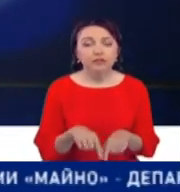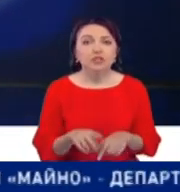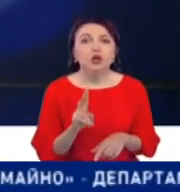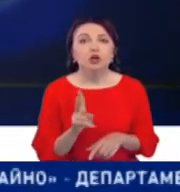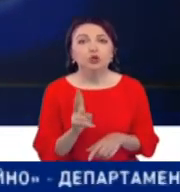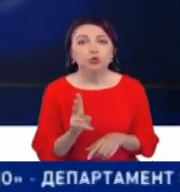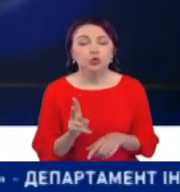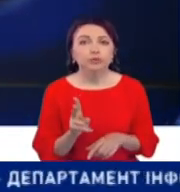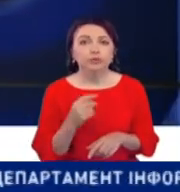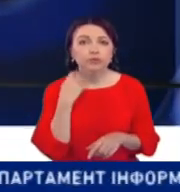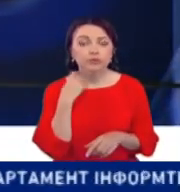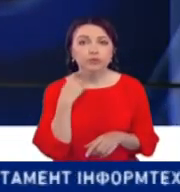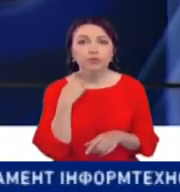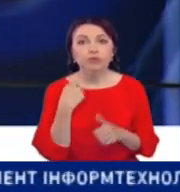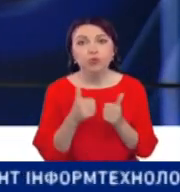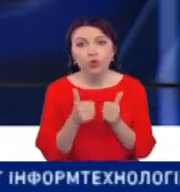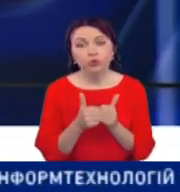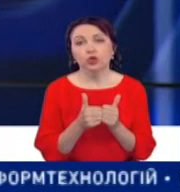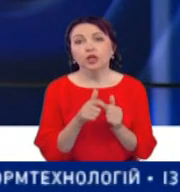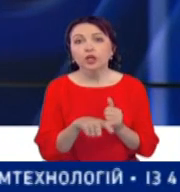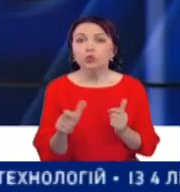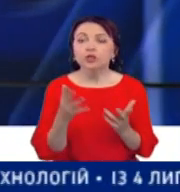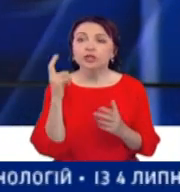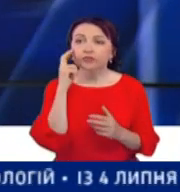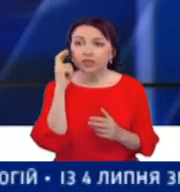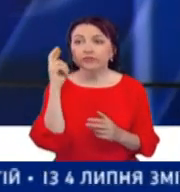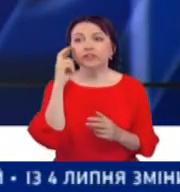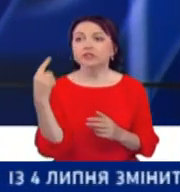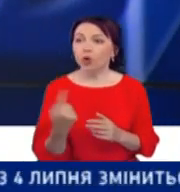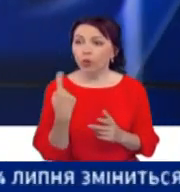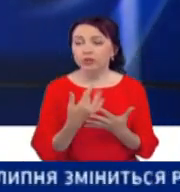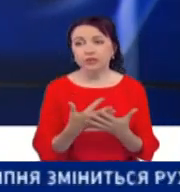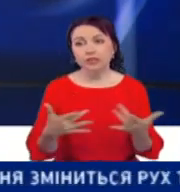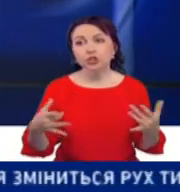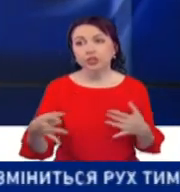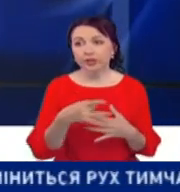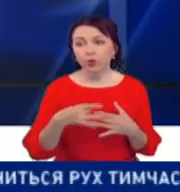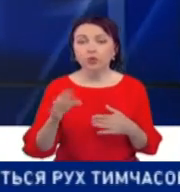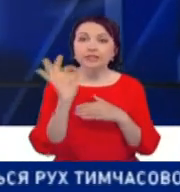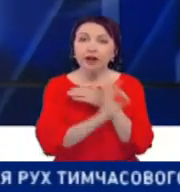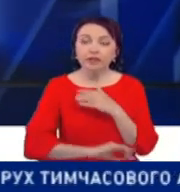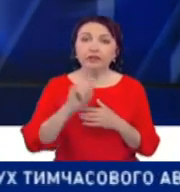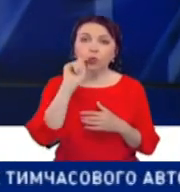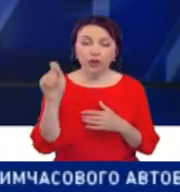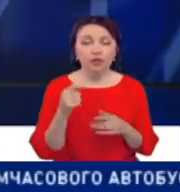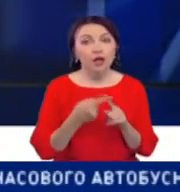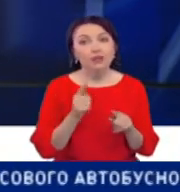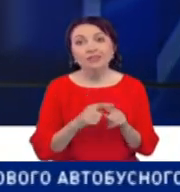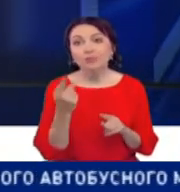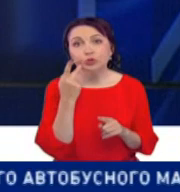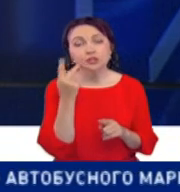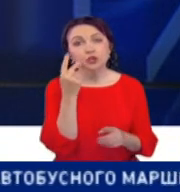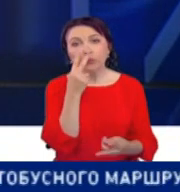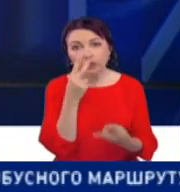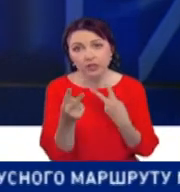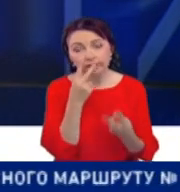ті, які там безпосередньо поруч, і люди, які навіть тут Київ, Київська область, інші регіони, так, Західна Україна. Це ж постійно ми дивимося,